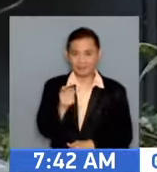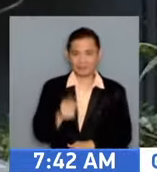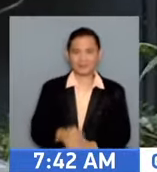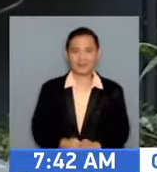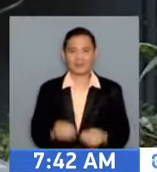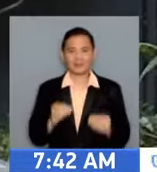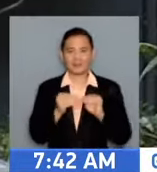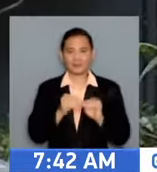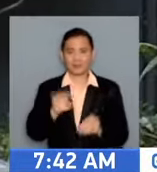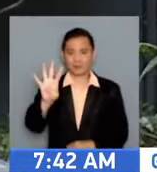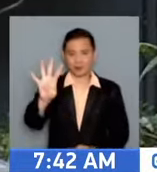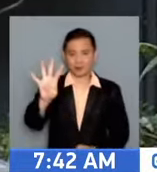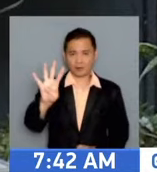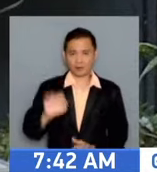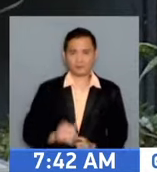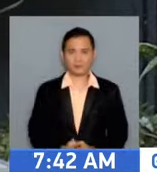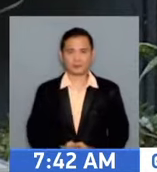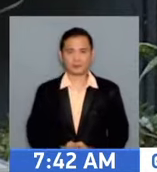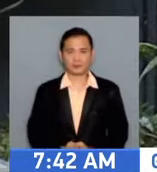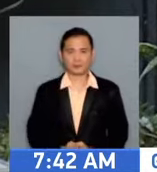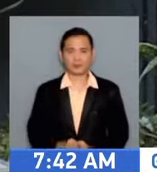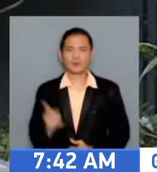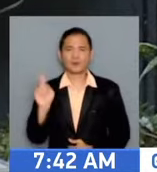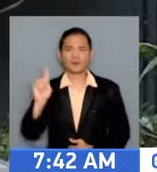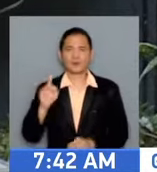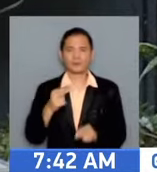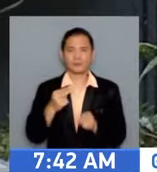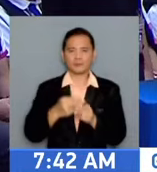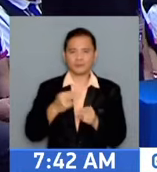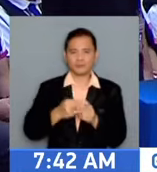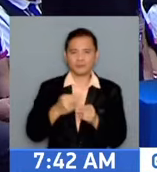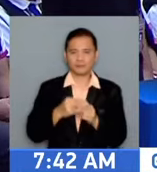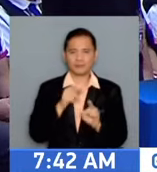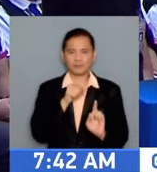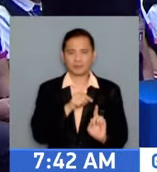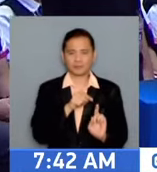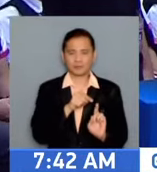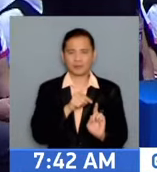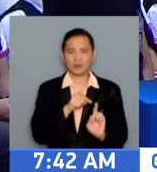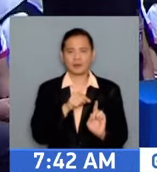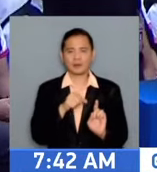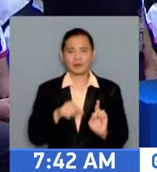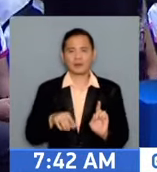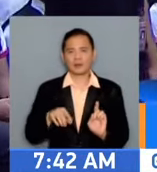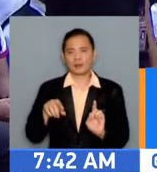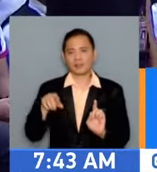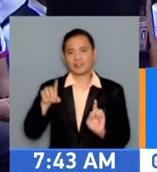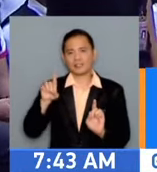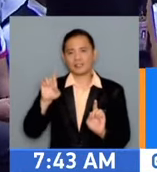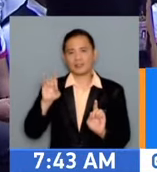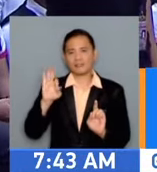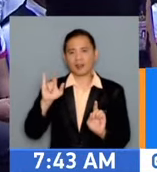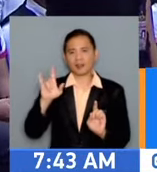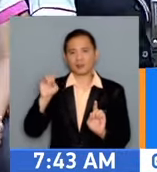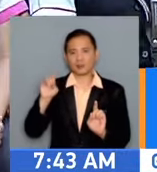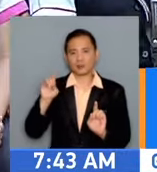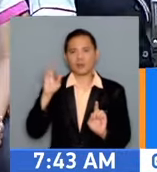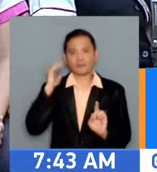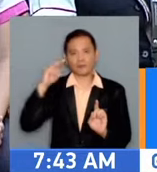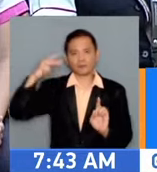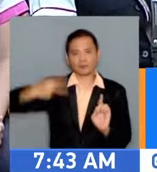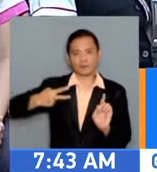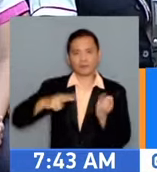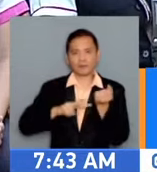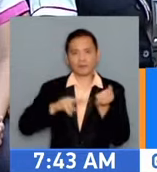Fourth question natin. Anong pangalan ng itinuturing na bilang de facto pangalawang pangulo ng Pilipinas para sa